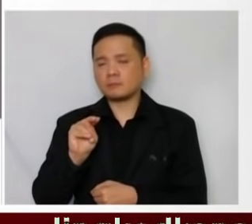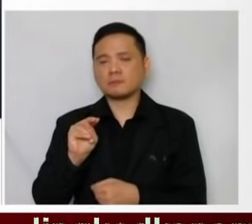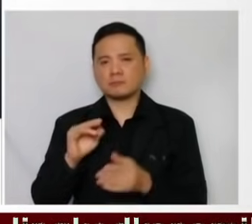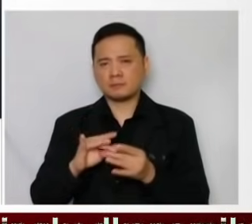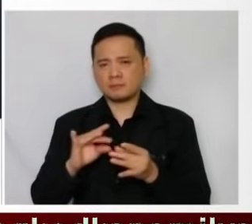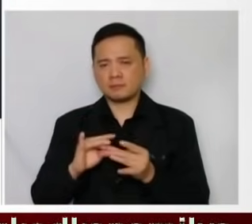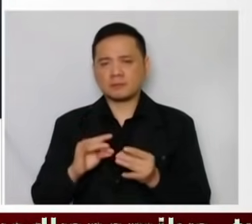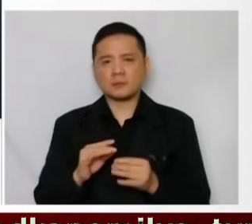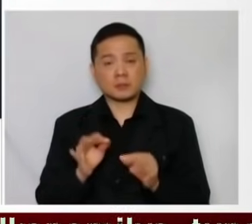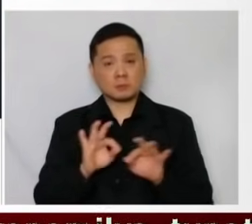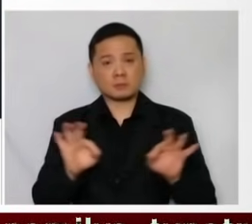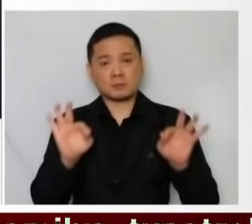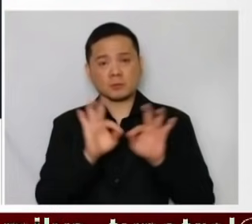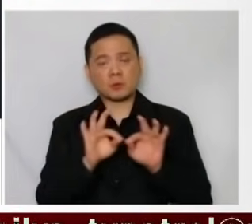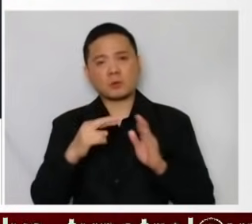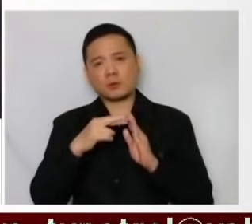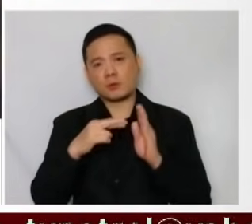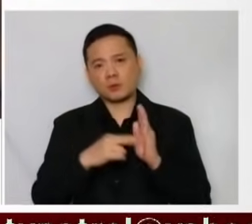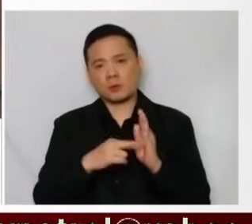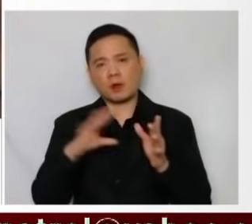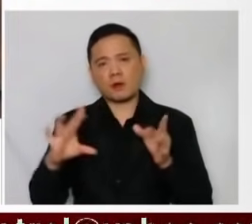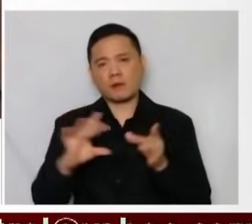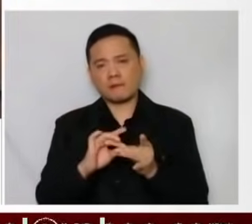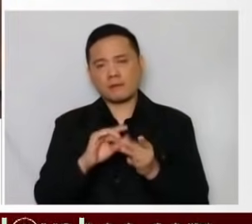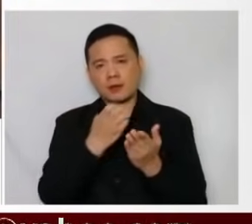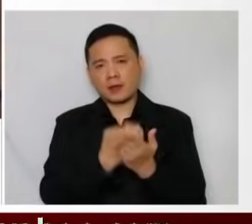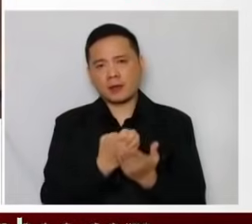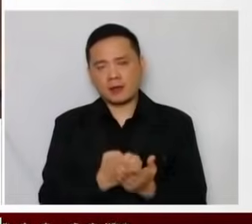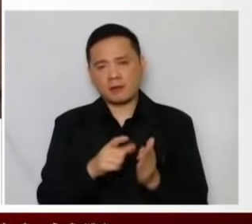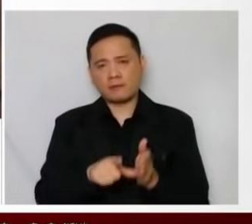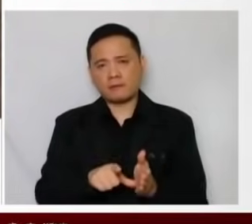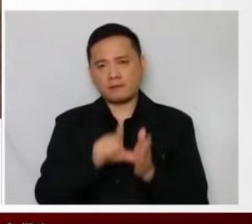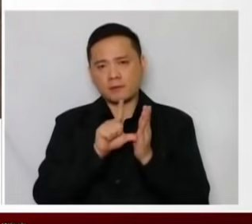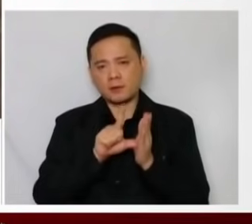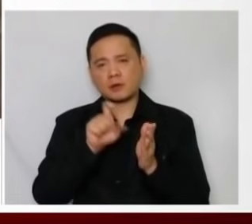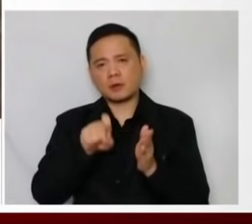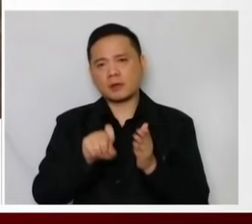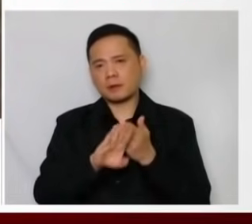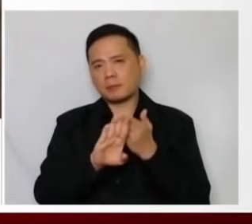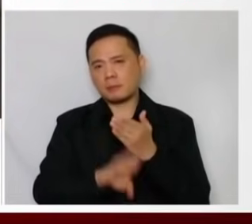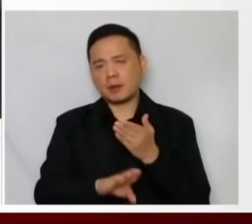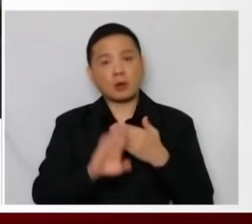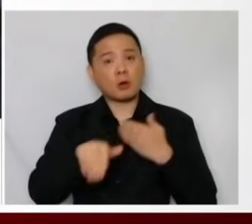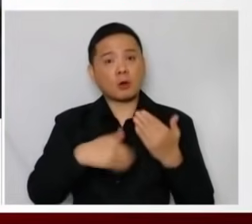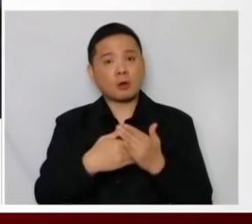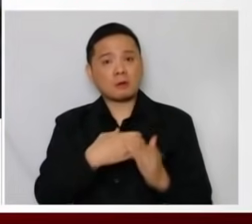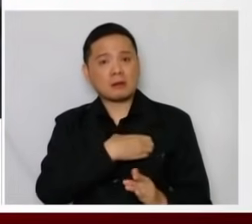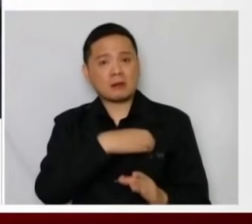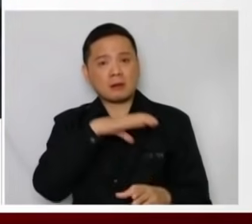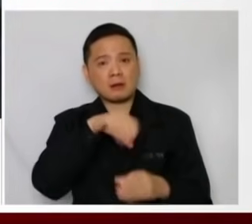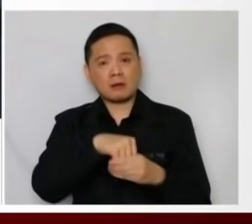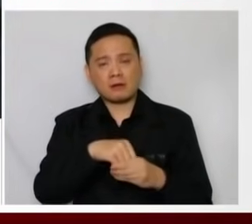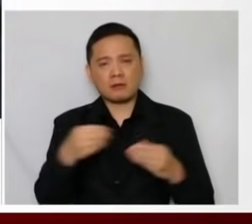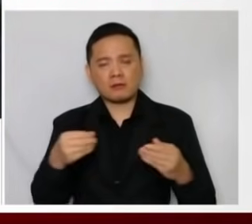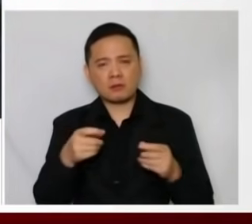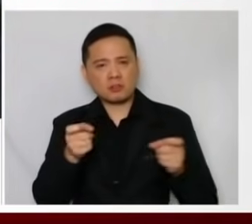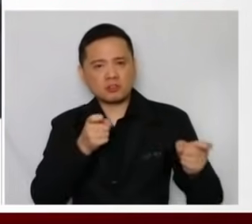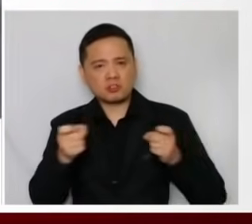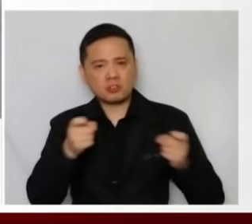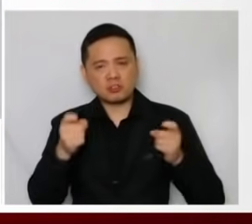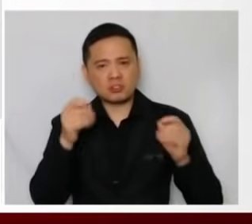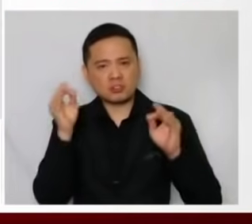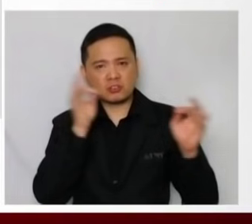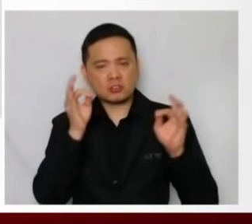of evidence sa ginawang DOJ review sa mga police operation kontra droga. Sabi ng presidential